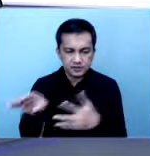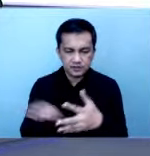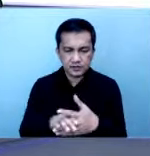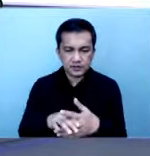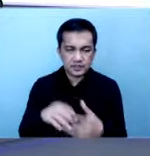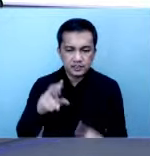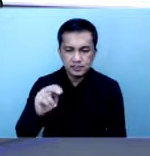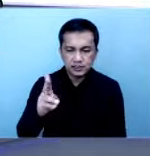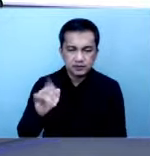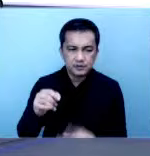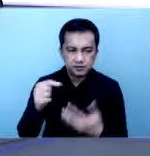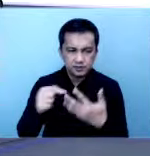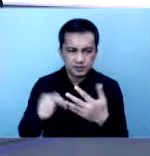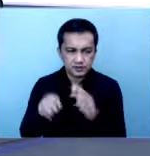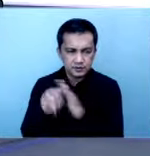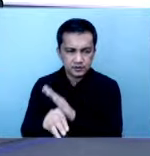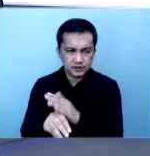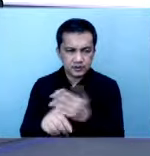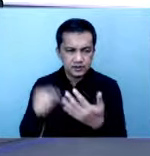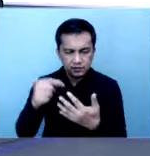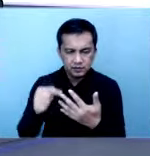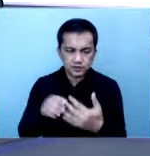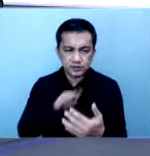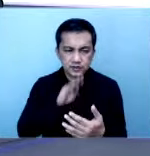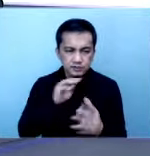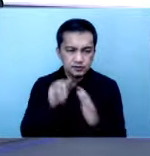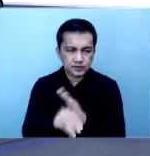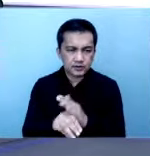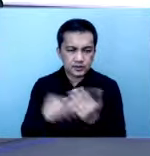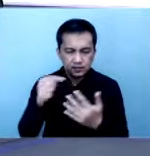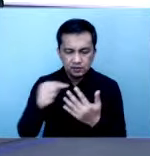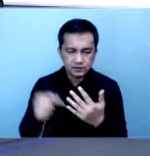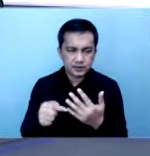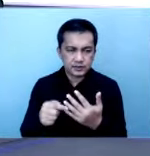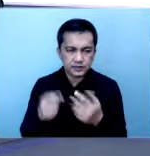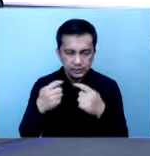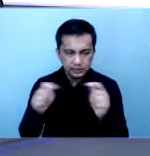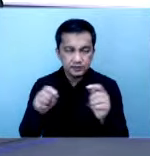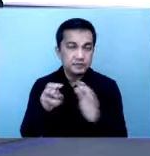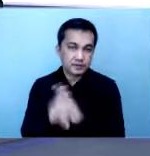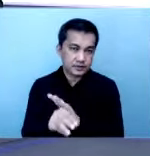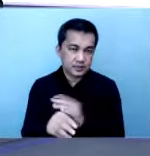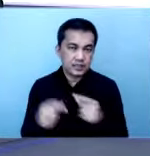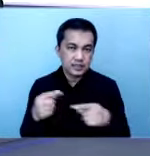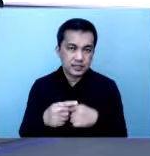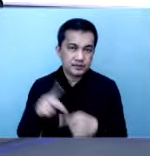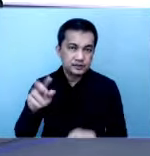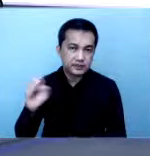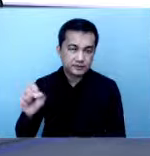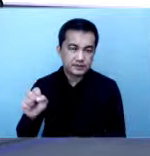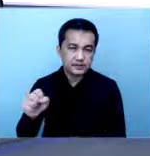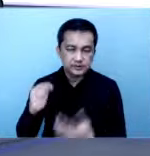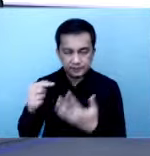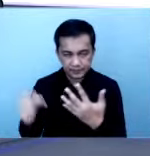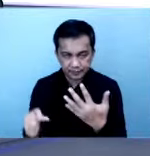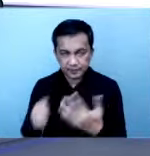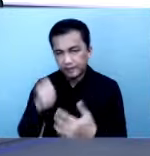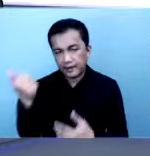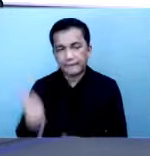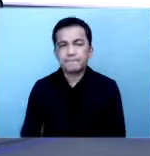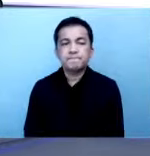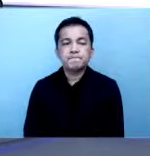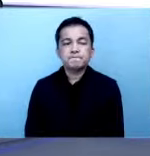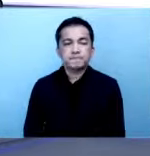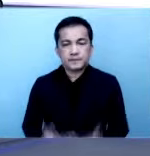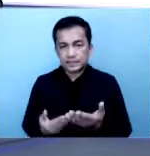multiple murder, multiple frustrated murder, at multiple attempted murder laban kay Teves at iba pa. Inihain po yan